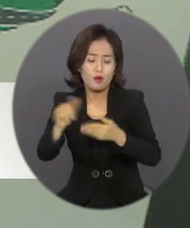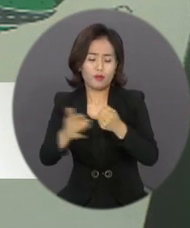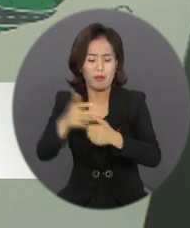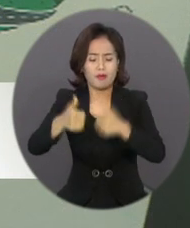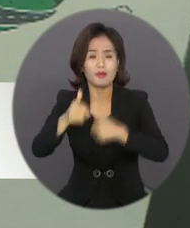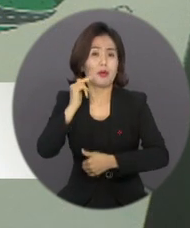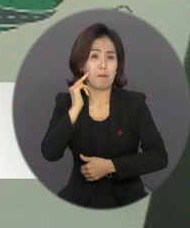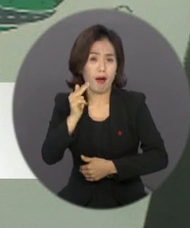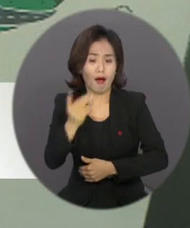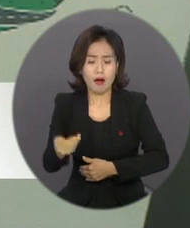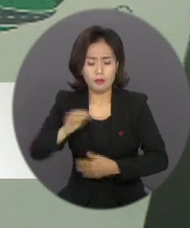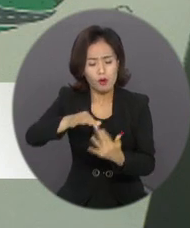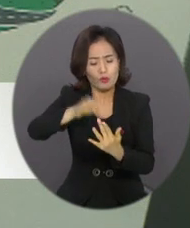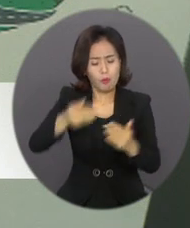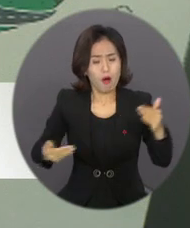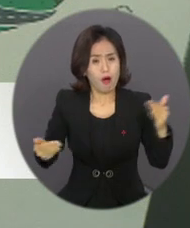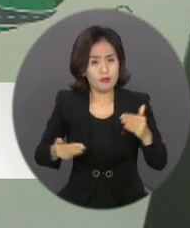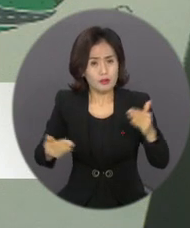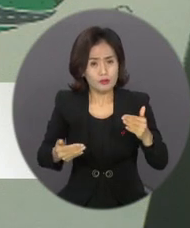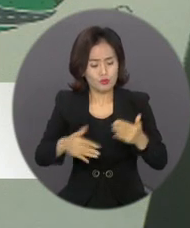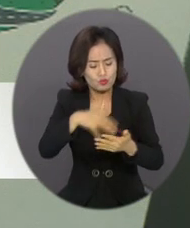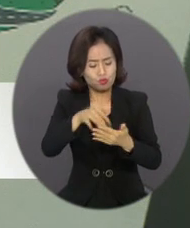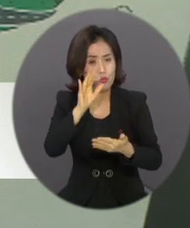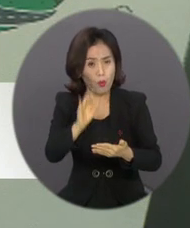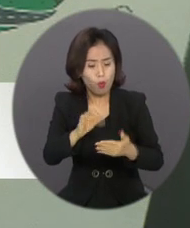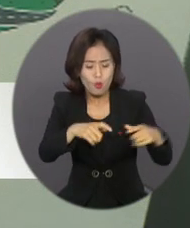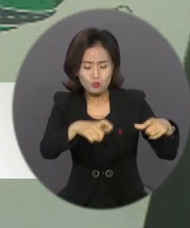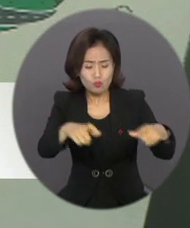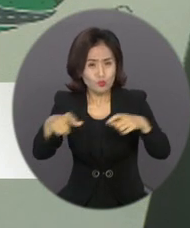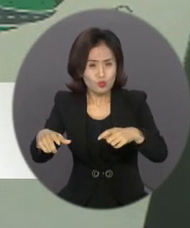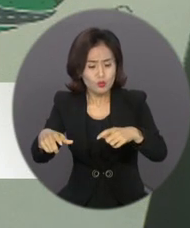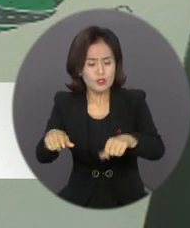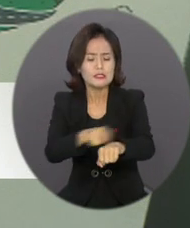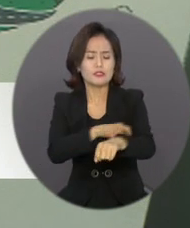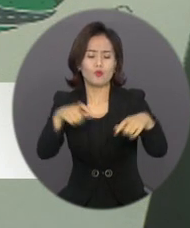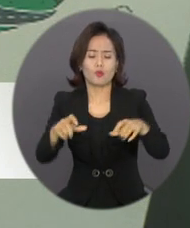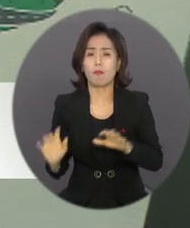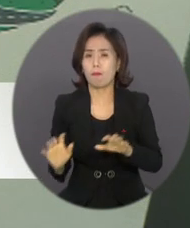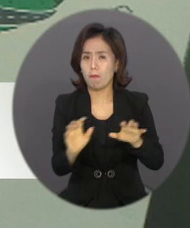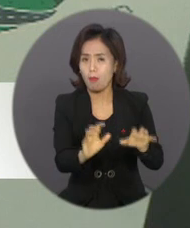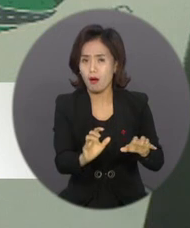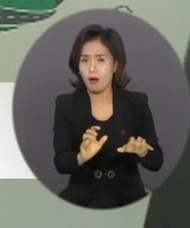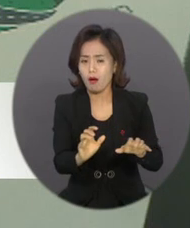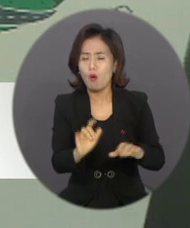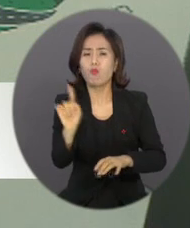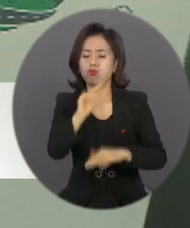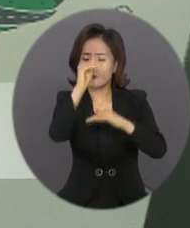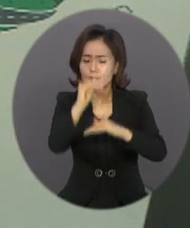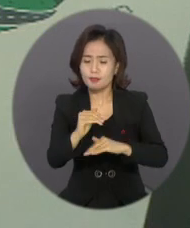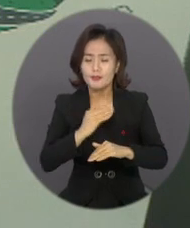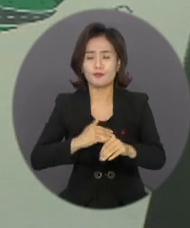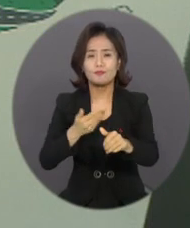치열하겠죠 그런데 선발된 학생들의 지역 분포를 보니 특정 지역에만 몰려 있습니다 어떻게 된 일인지